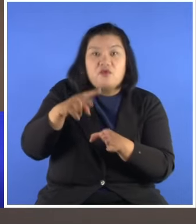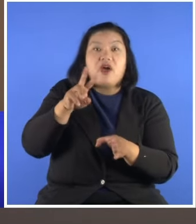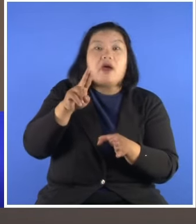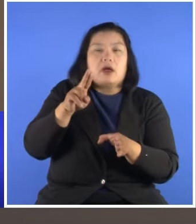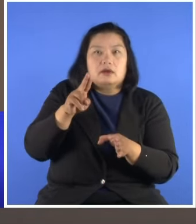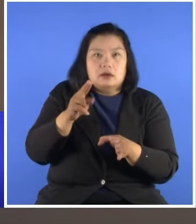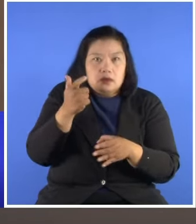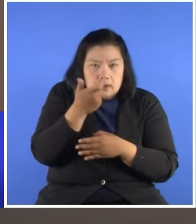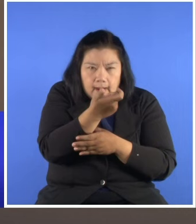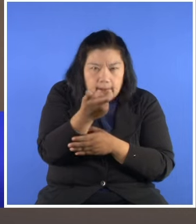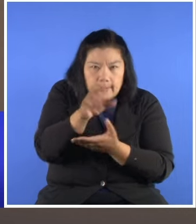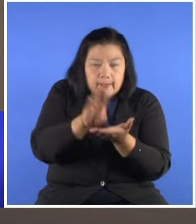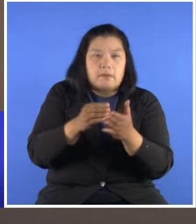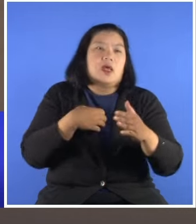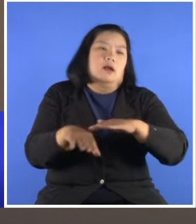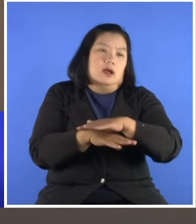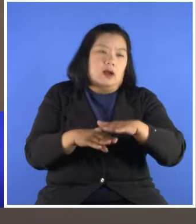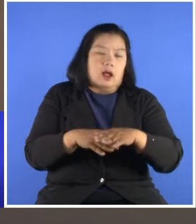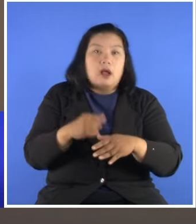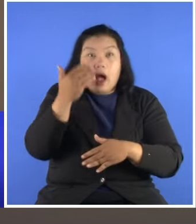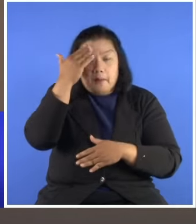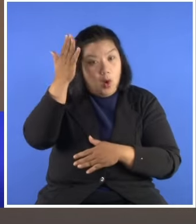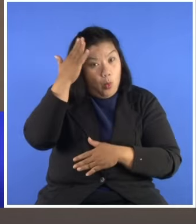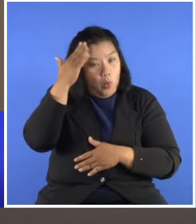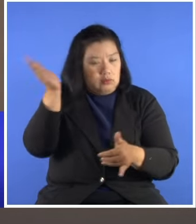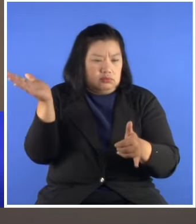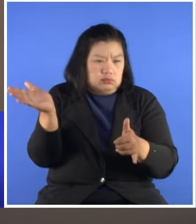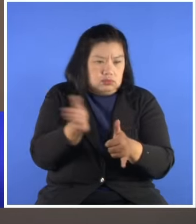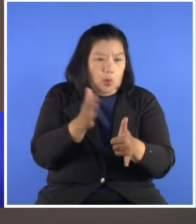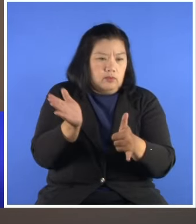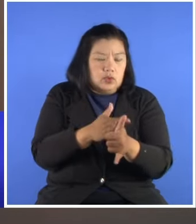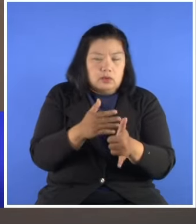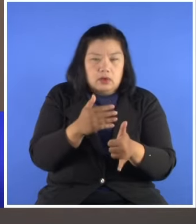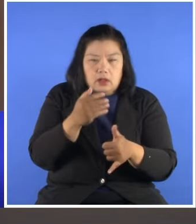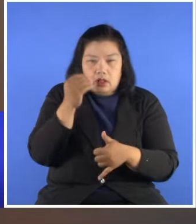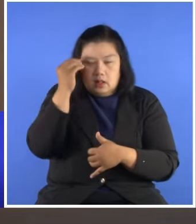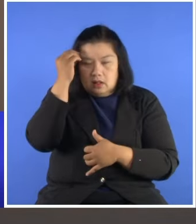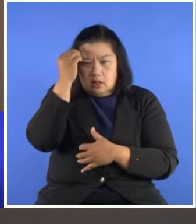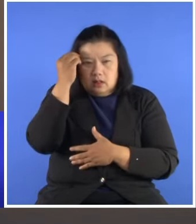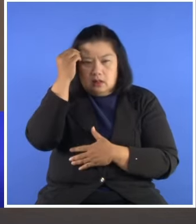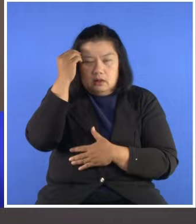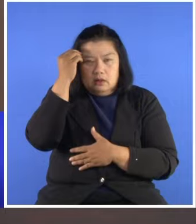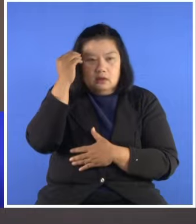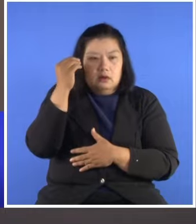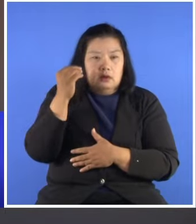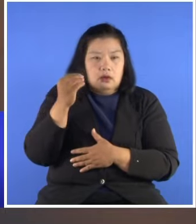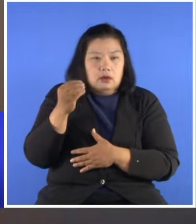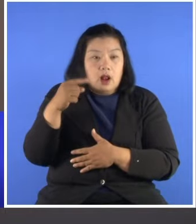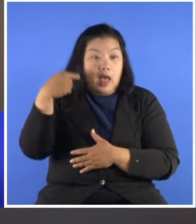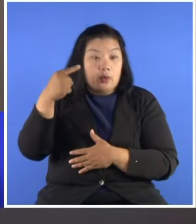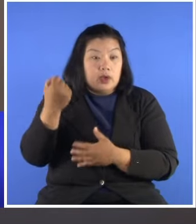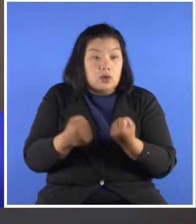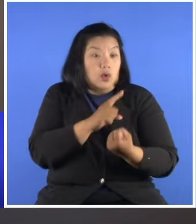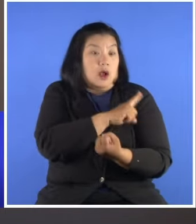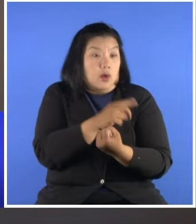เขาบอกว่าตอนนั้นเนี่ยถูกตบไปที่ศีรษะหลายครั้งจนรู้สึกมึนหัวแล้วรถเก๋งคือเสื้อขาวด้วย